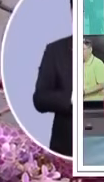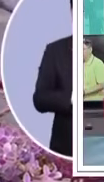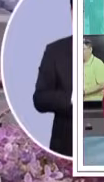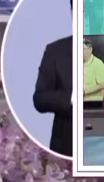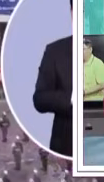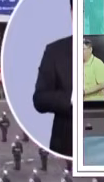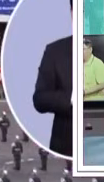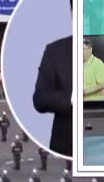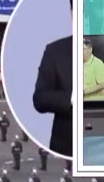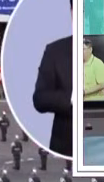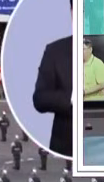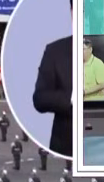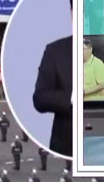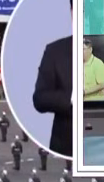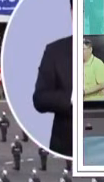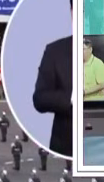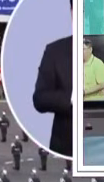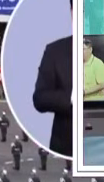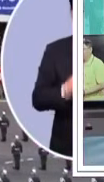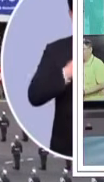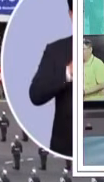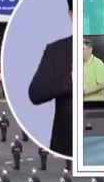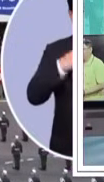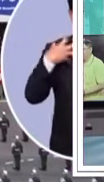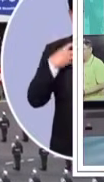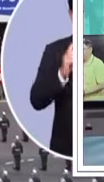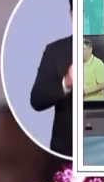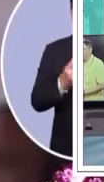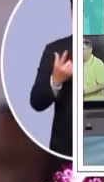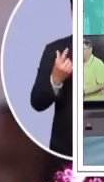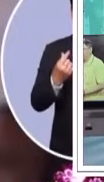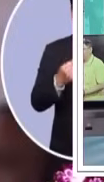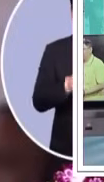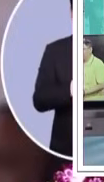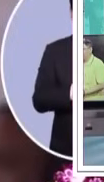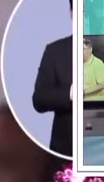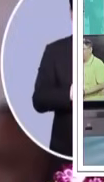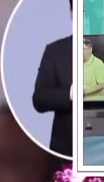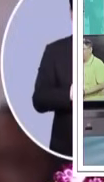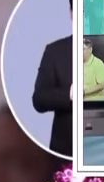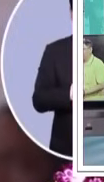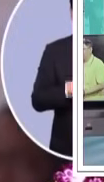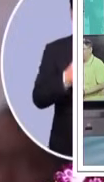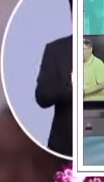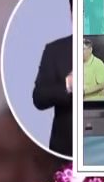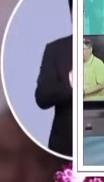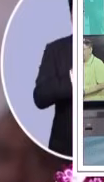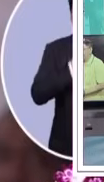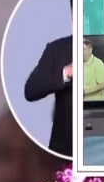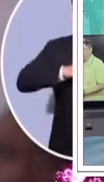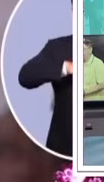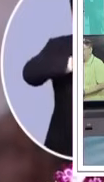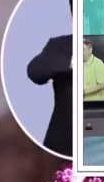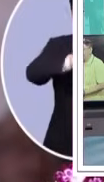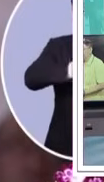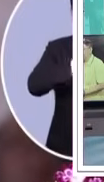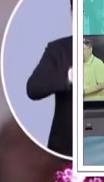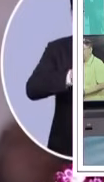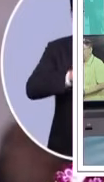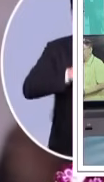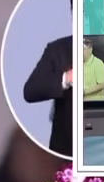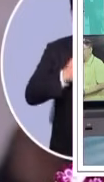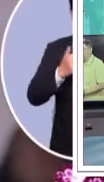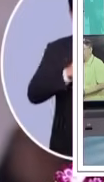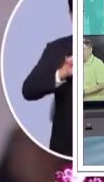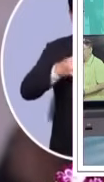恶，都跟中国大陆有关呢、欸。 是， 我觉得民进党如果看台湾的问题，始终不能够看